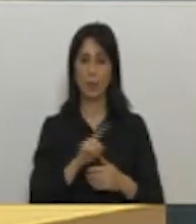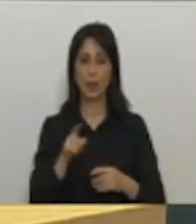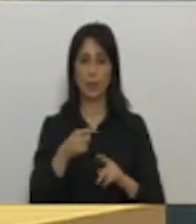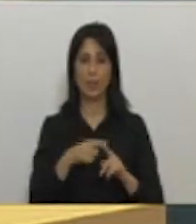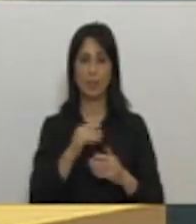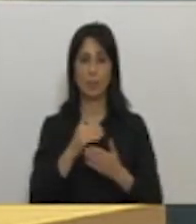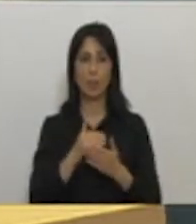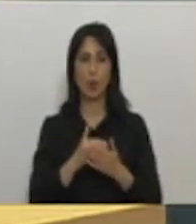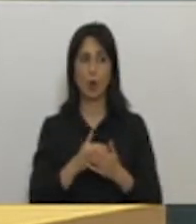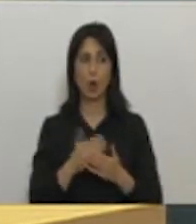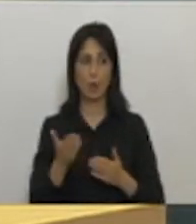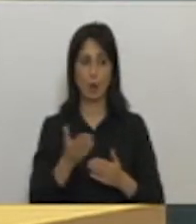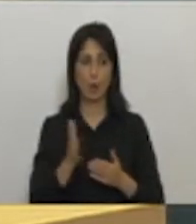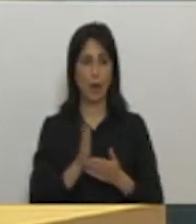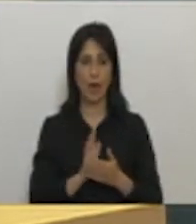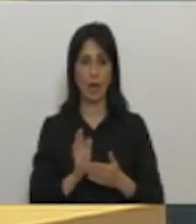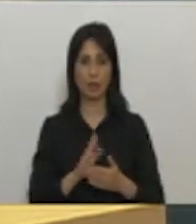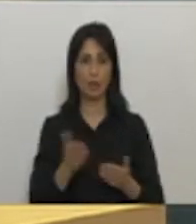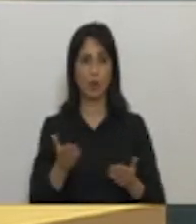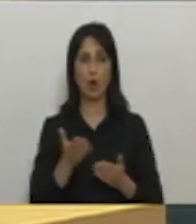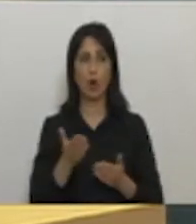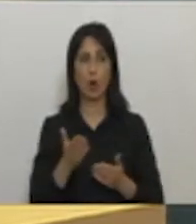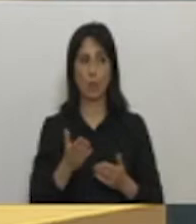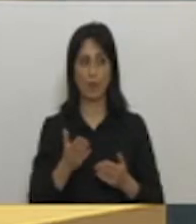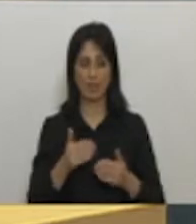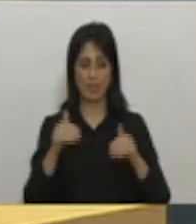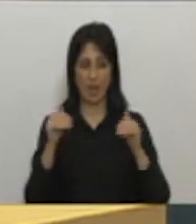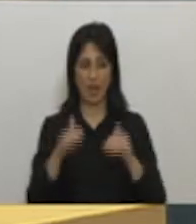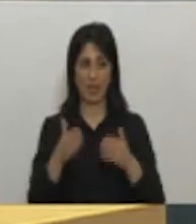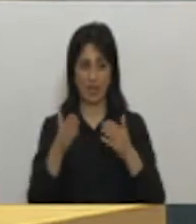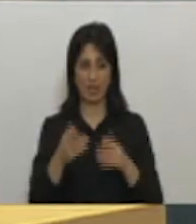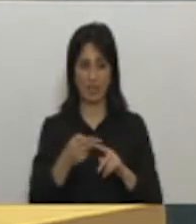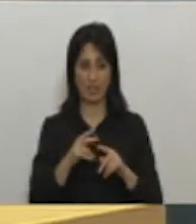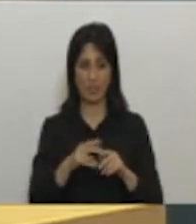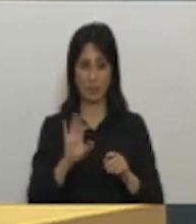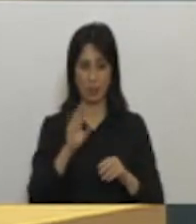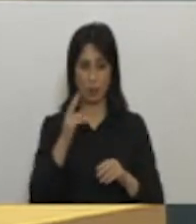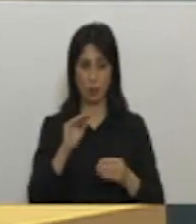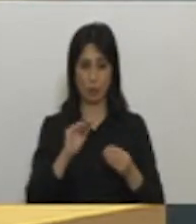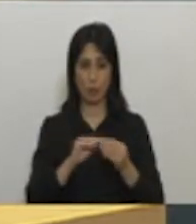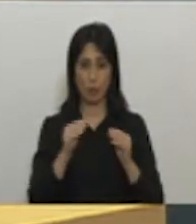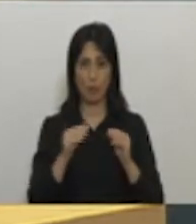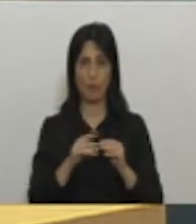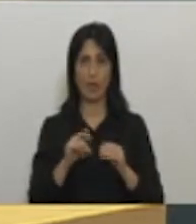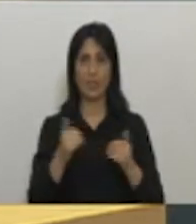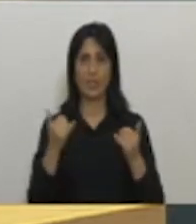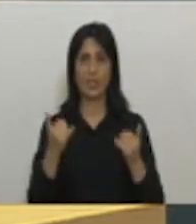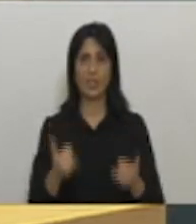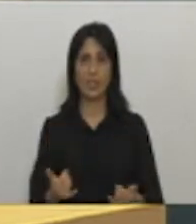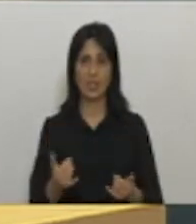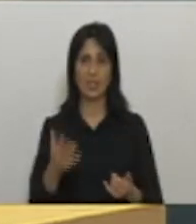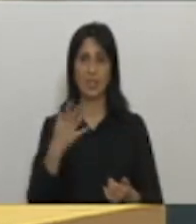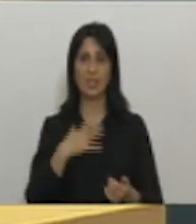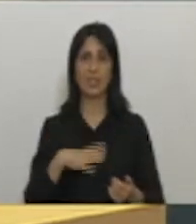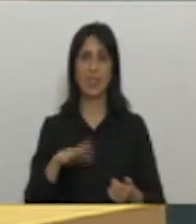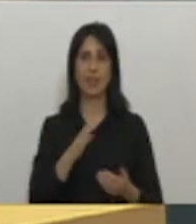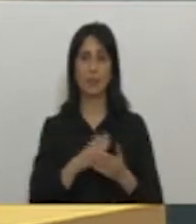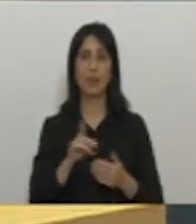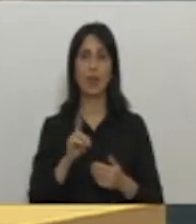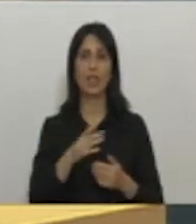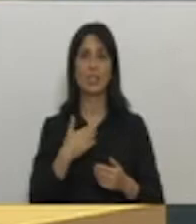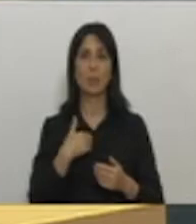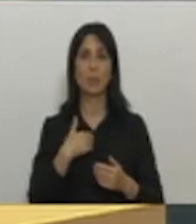ის პროგრამა არ არის, რომელიც გადაწყვეტავს იმ სოციალურ პრობლემებს, რაც დღეს საქართველოში არის და რაც